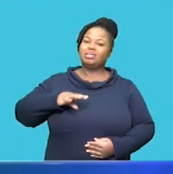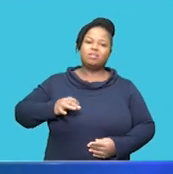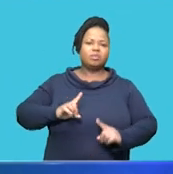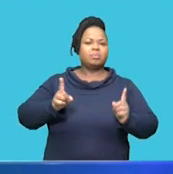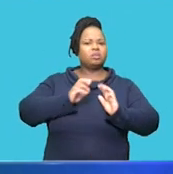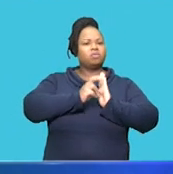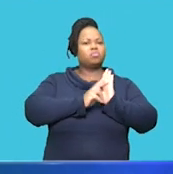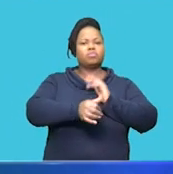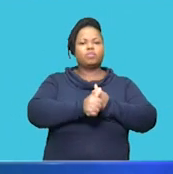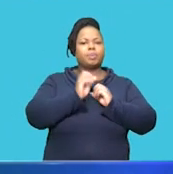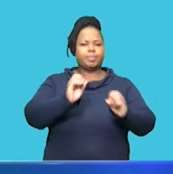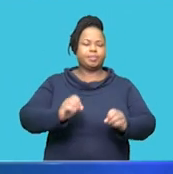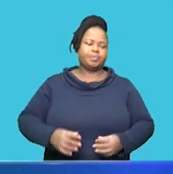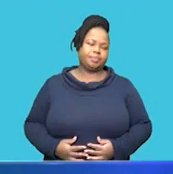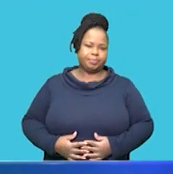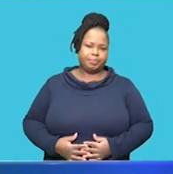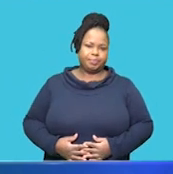kokulandela imigudu efanele.